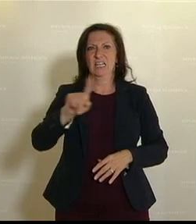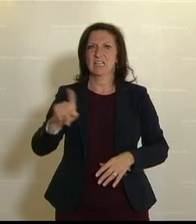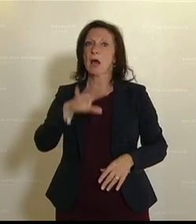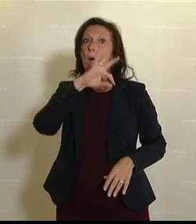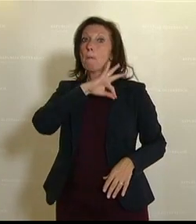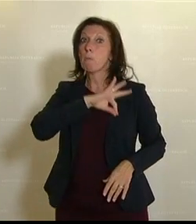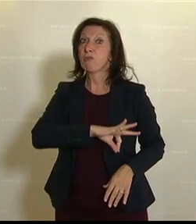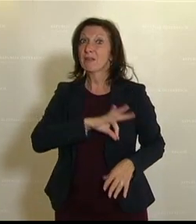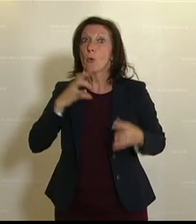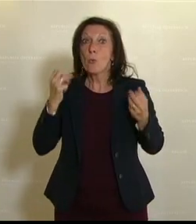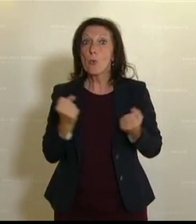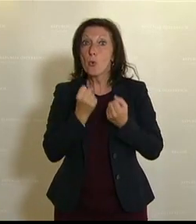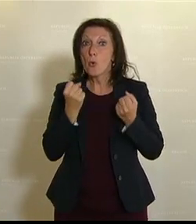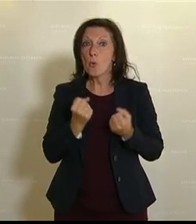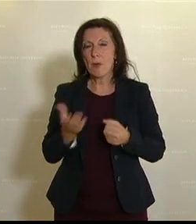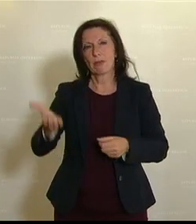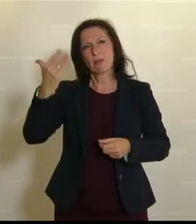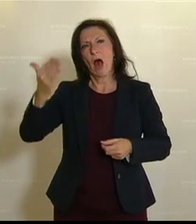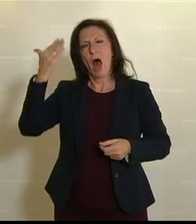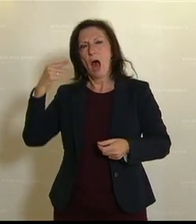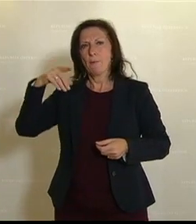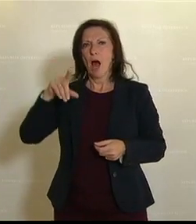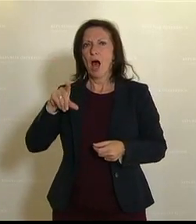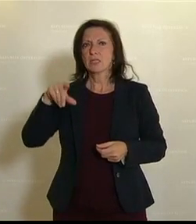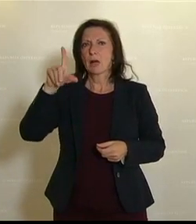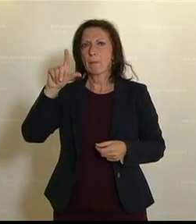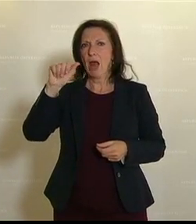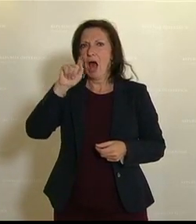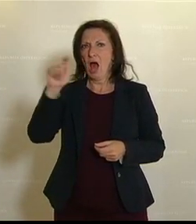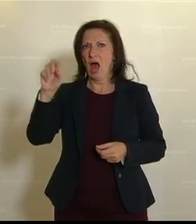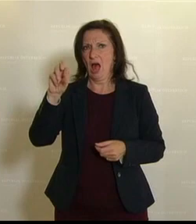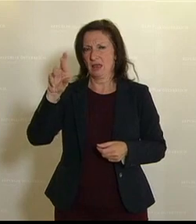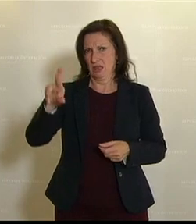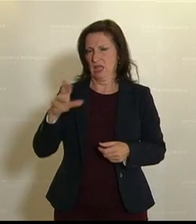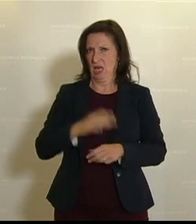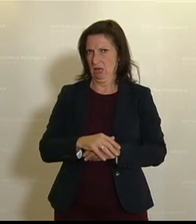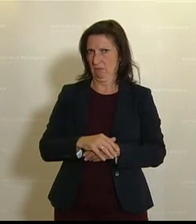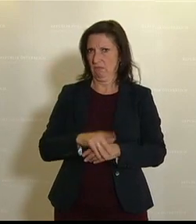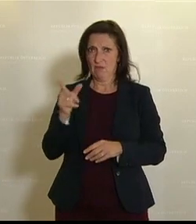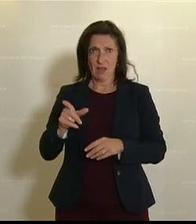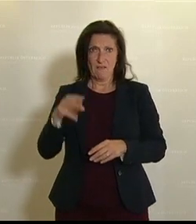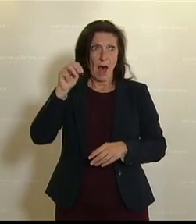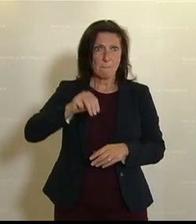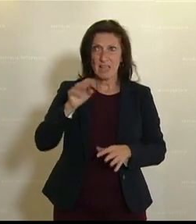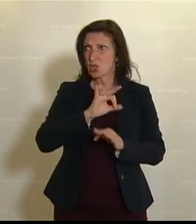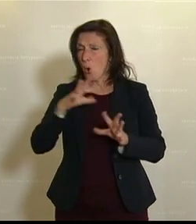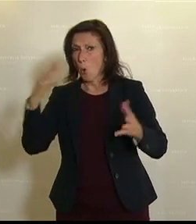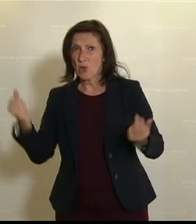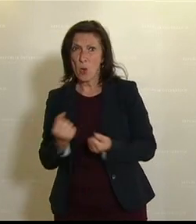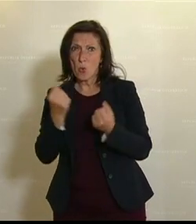Platter seinerzeit abgeschafft hat. Eine Miliz, die nicht regelmäßig übt, ist keine Miliz, und da gehören eben auch